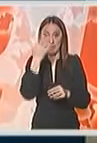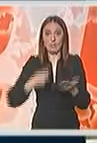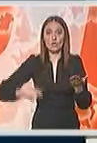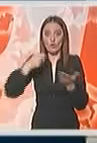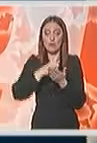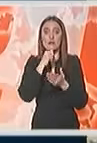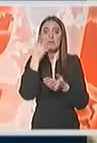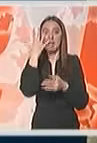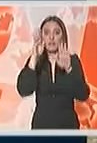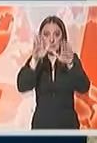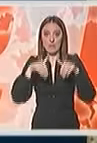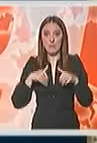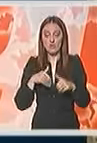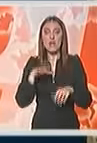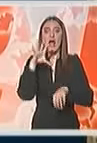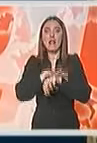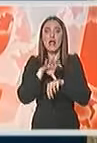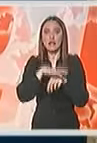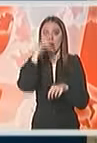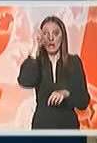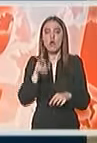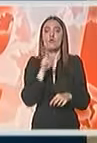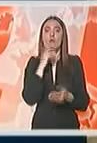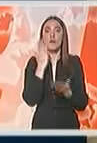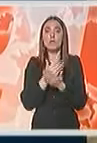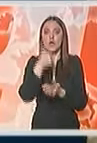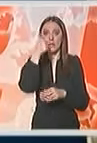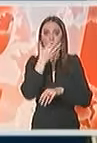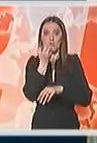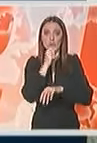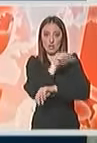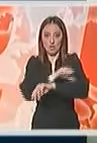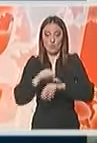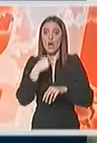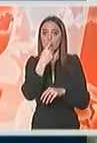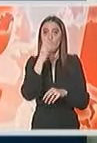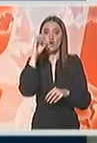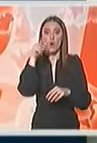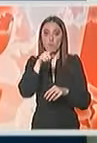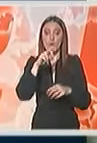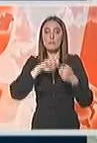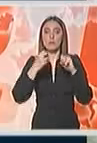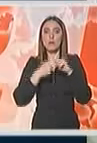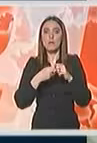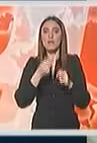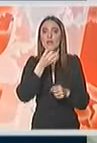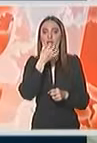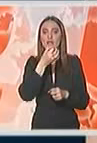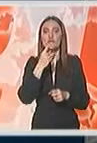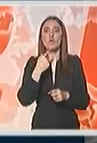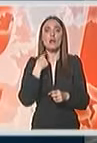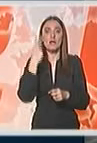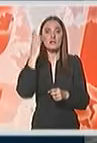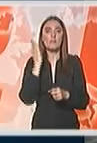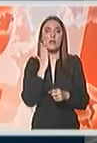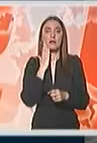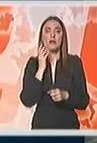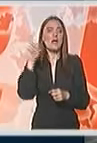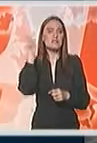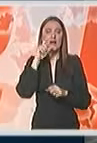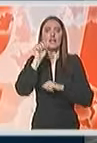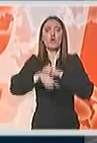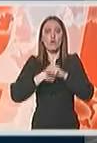5 primalaca. Lekar Doris Segev, koji je bio jedan od hirurga, govori o ovom problemu u intervju za Glas Amerike.